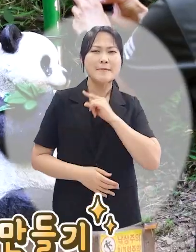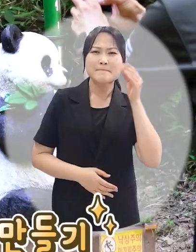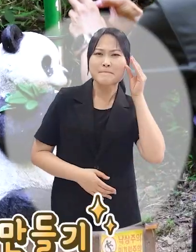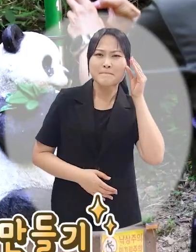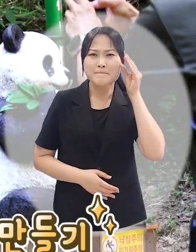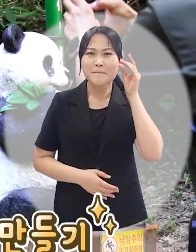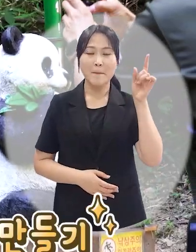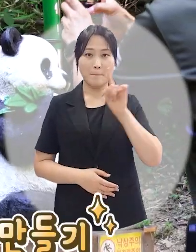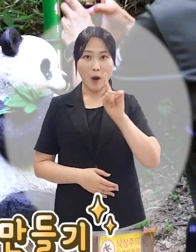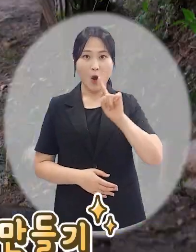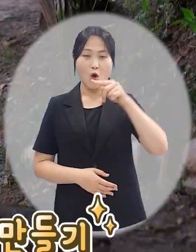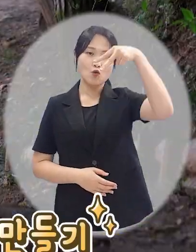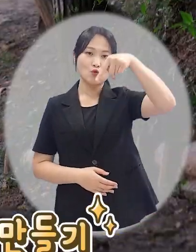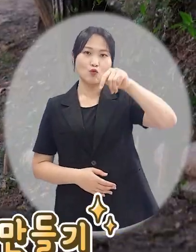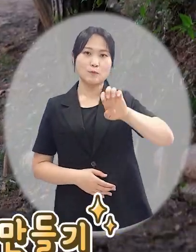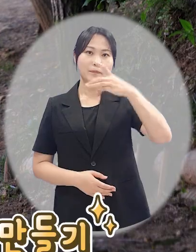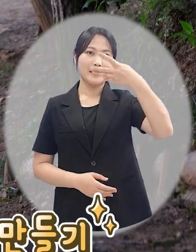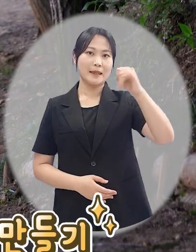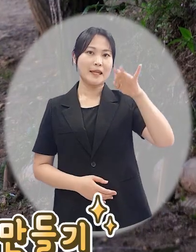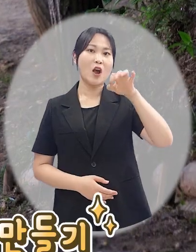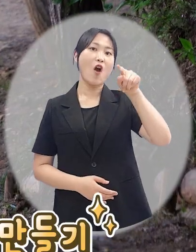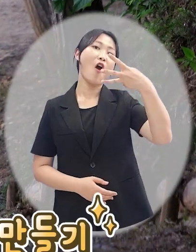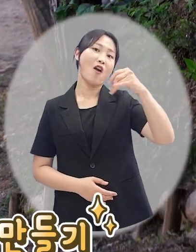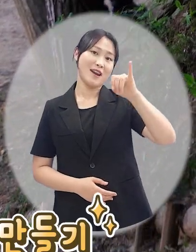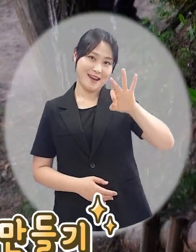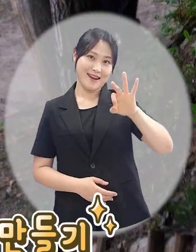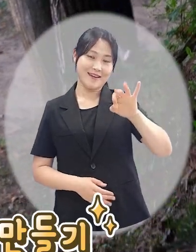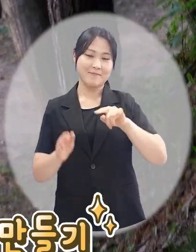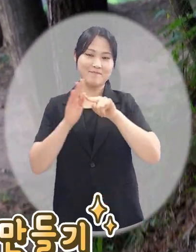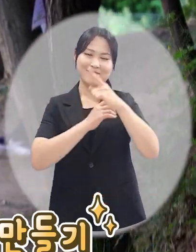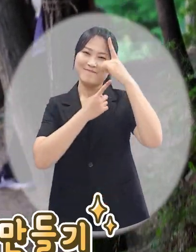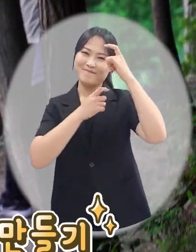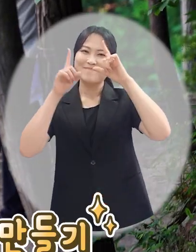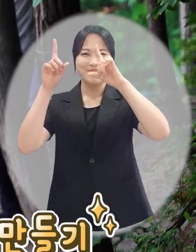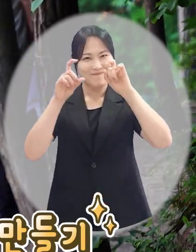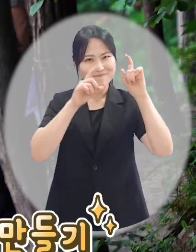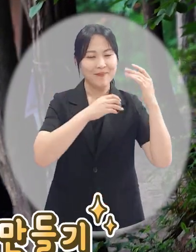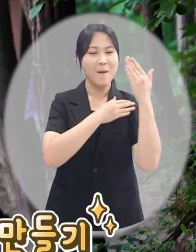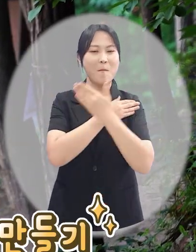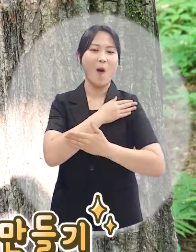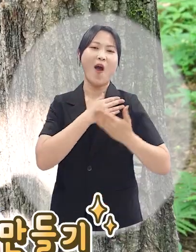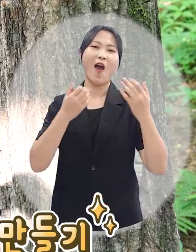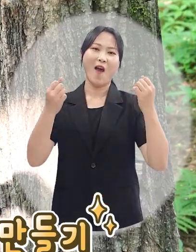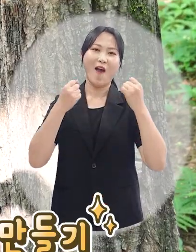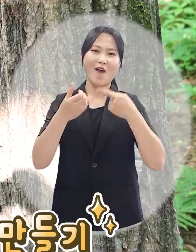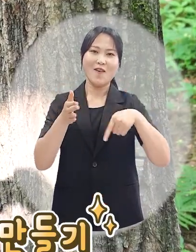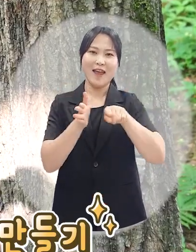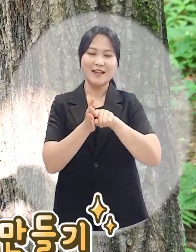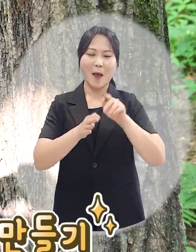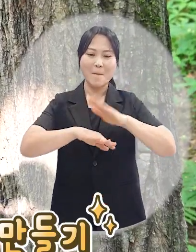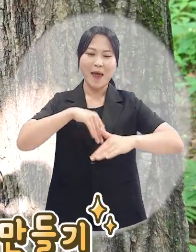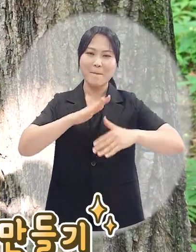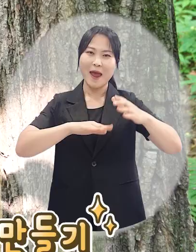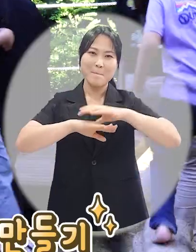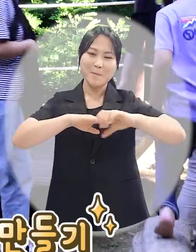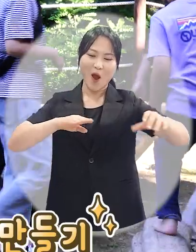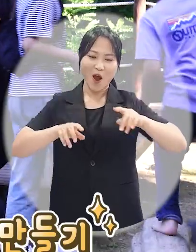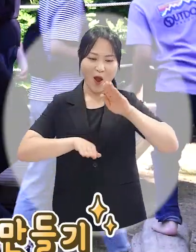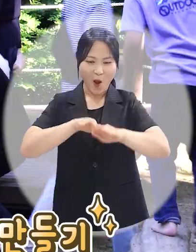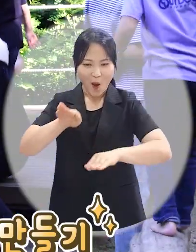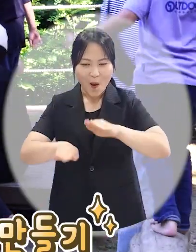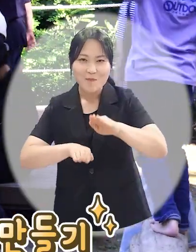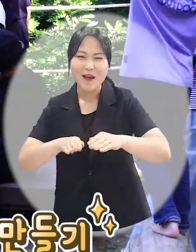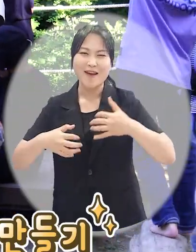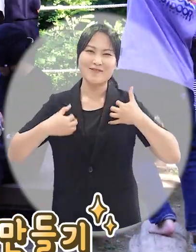숲티어링. 산책로를 올라 판다 가족과 기념사진을 찍고 몸 건강 맨발 걷기, 가족 소원 문패 만들기 등